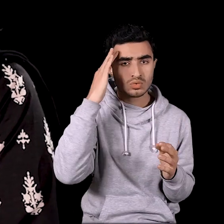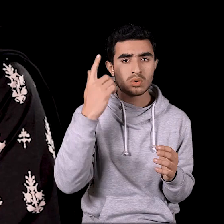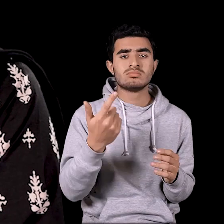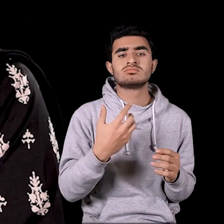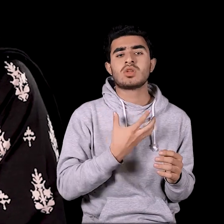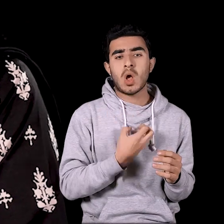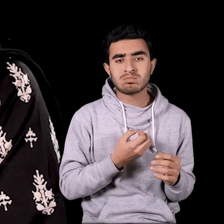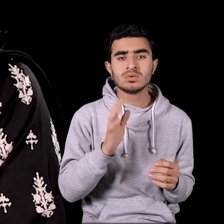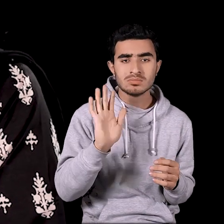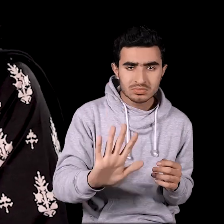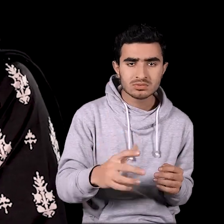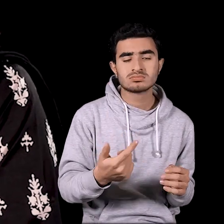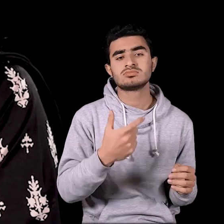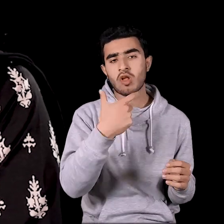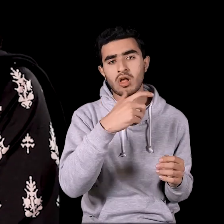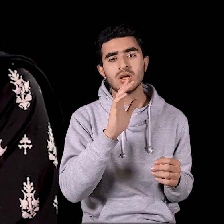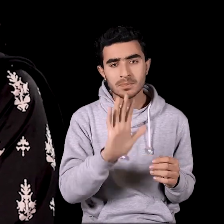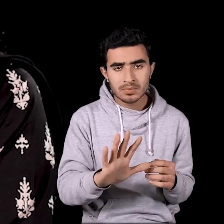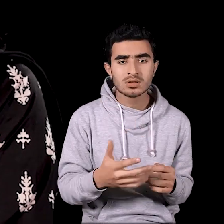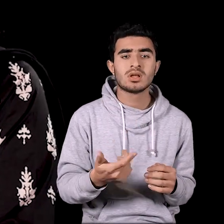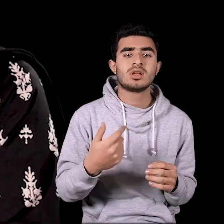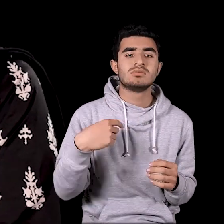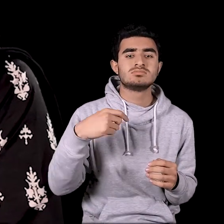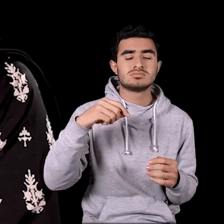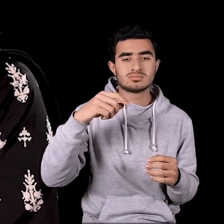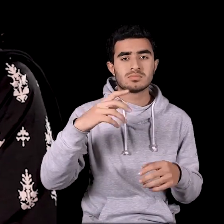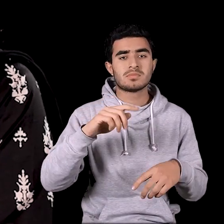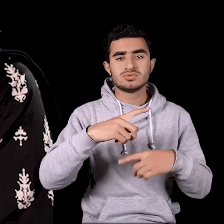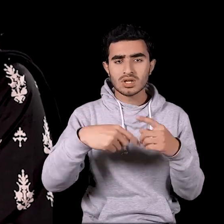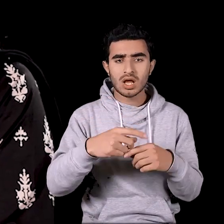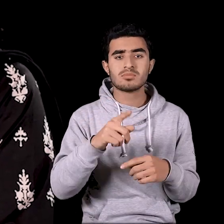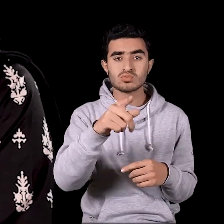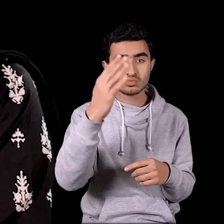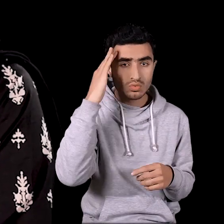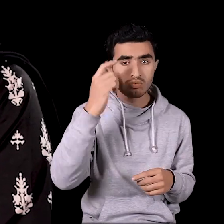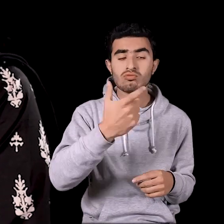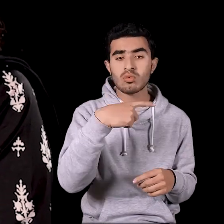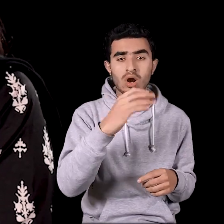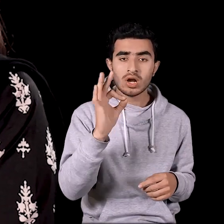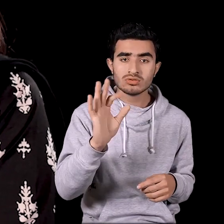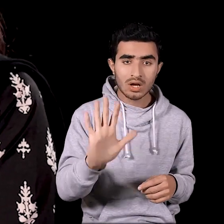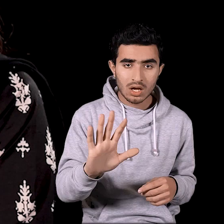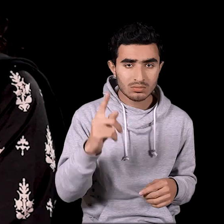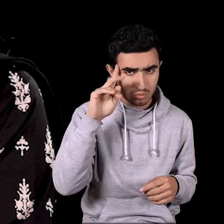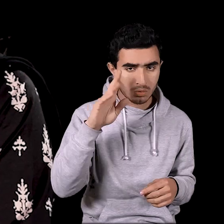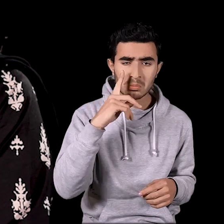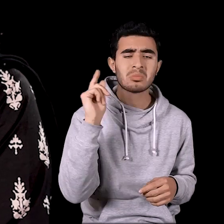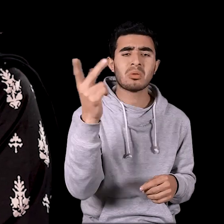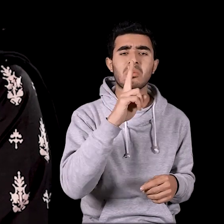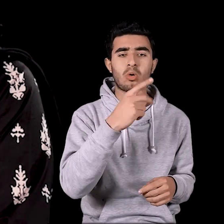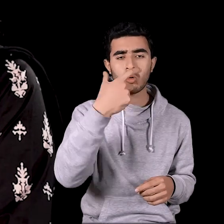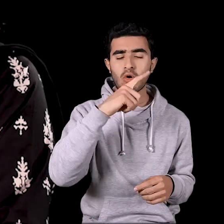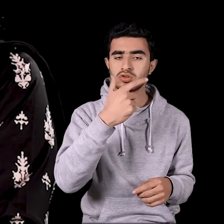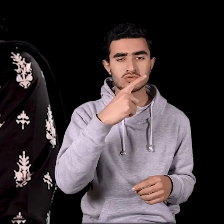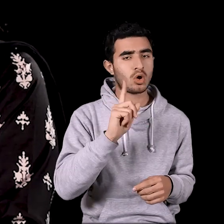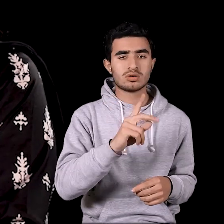गम की बात हो तो आप हंसी खुशी गुजर रहे हैं उसे. नहीं, ऑफ कोर्स गम आता है, रोना भी आता है, रोना भी सही है. पता नहीं लोग